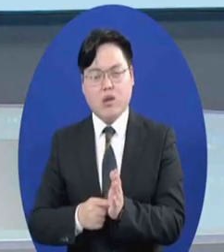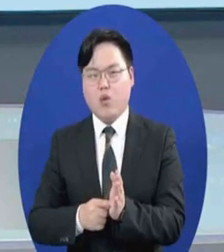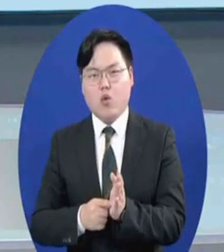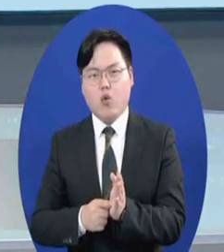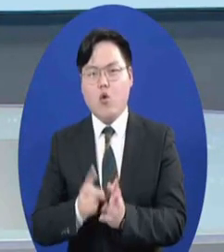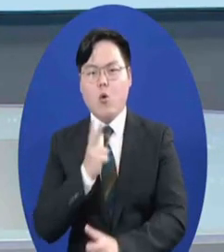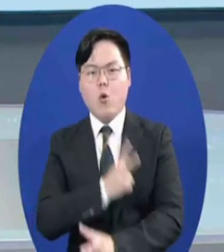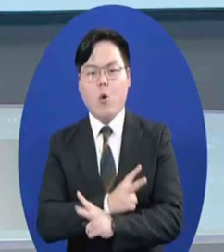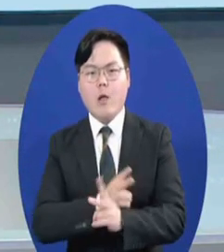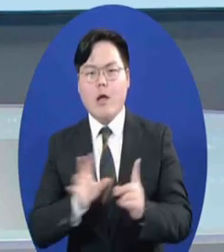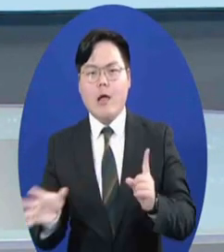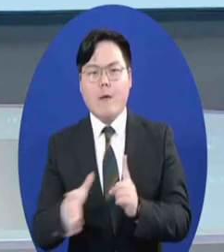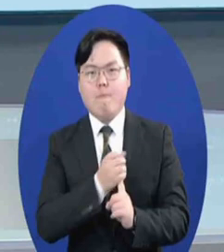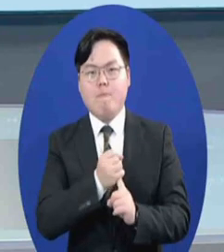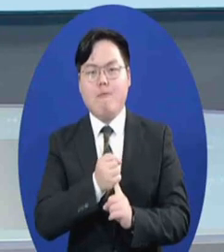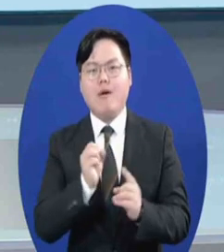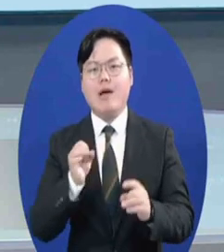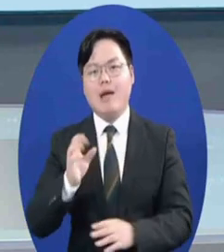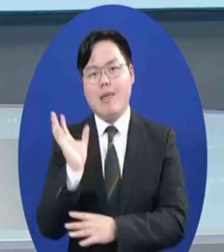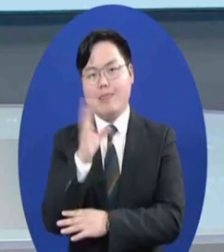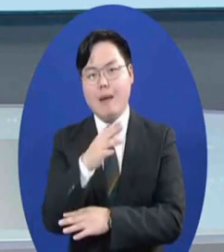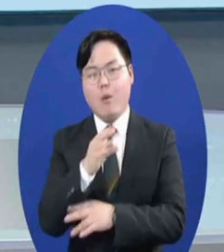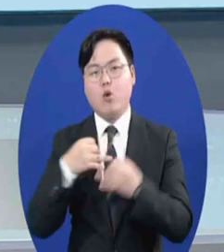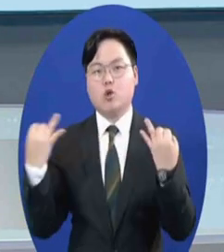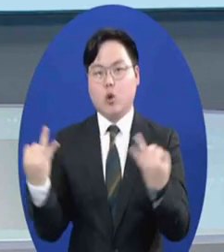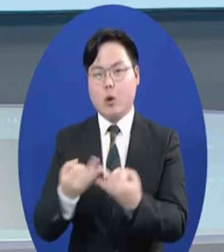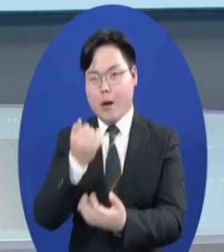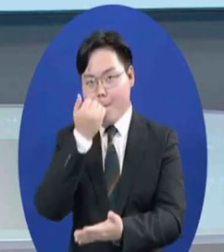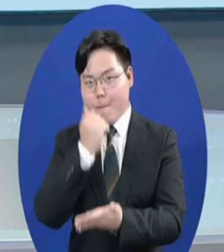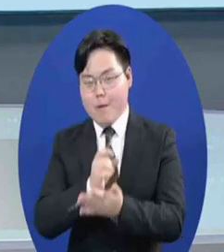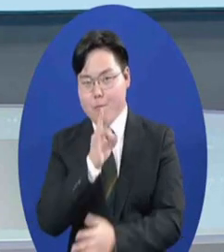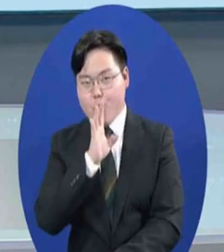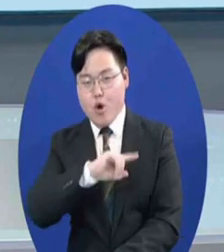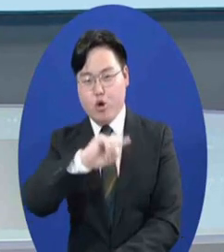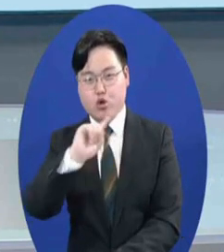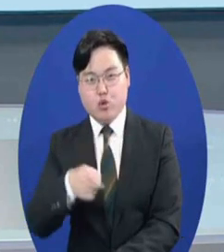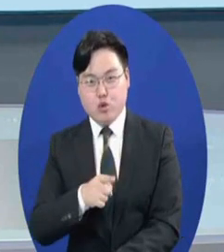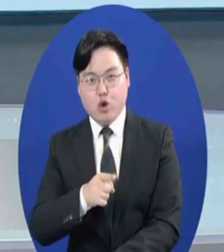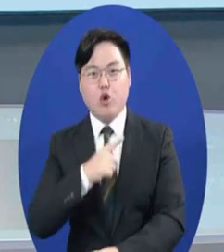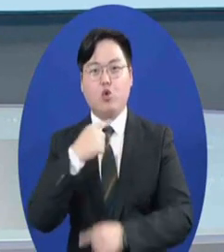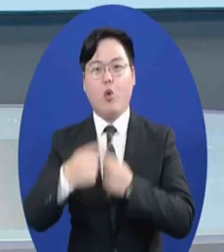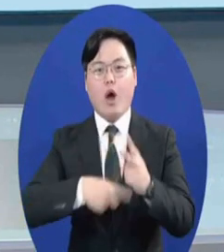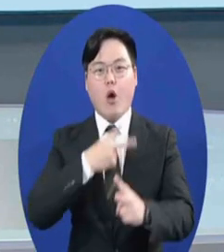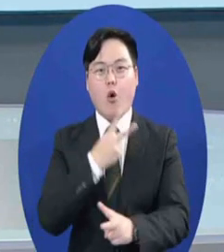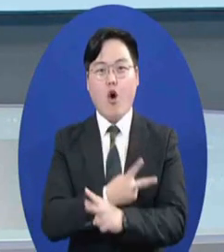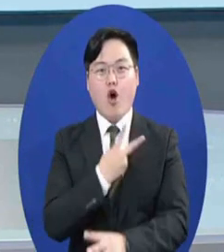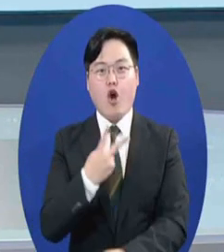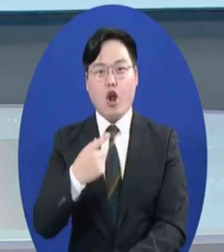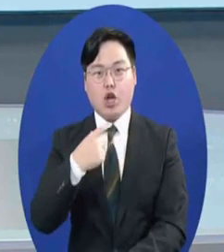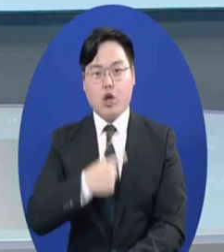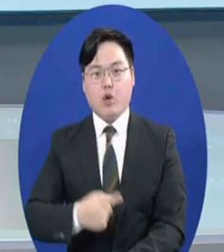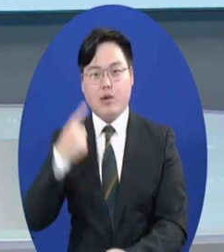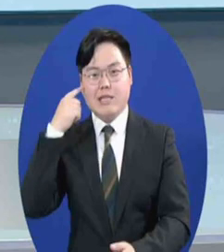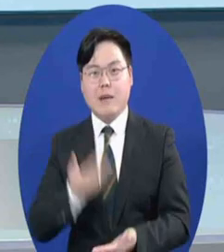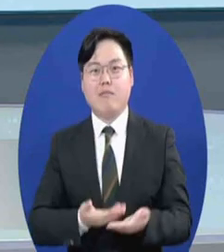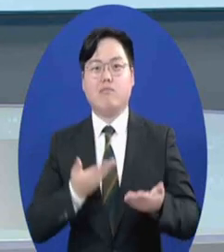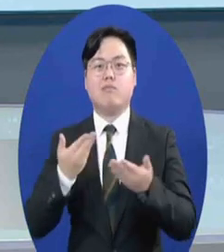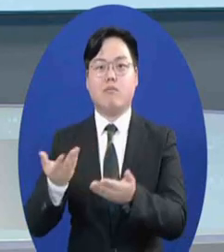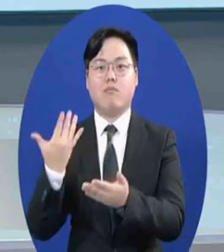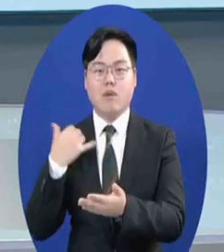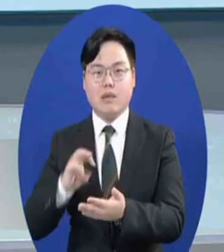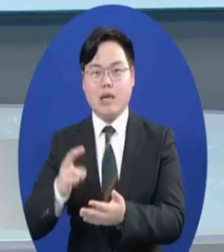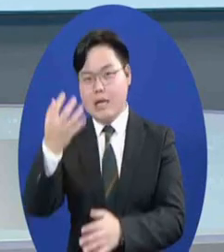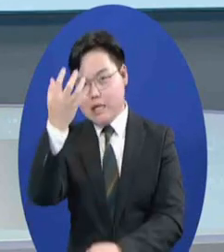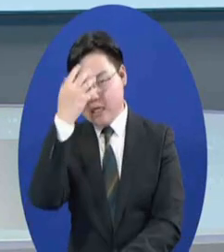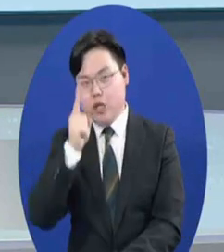хуулийн нэгдсэн төслийг эрх намар улсын хурал хэлэлцэх гэж байна. Зөвшөөрлийн тухай хуулийг анх улсын хурлын 22 гишүүн санаачлан өргөн барьсан мөн засгийн газрын